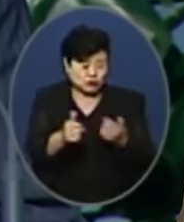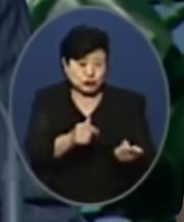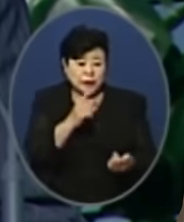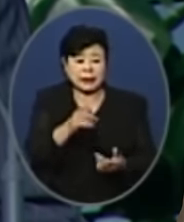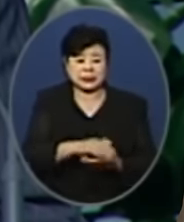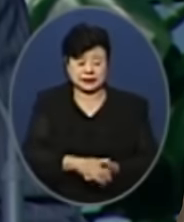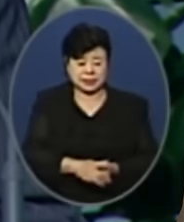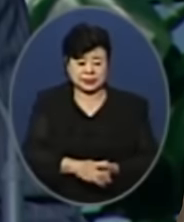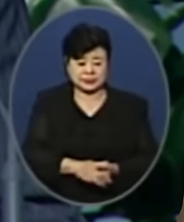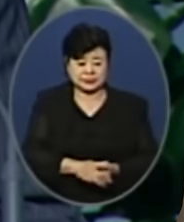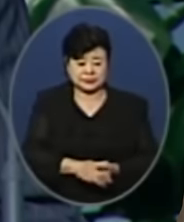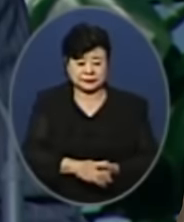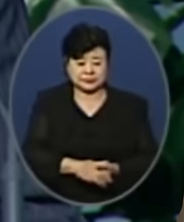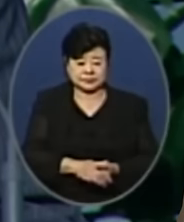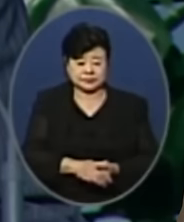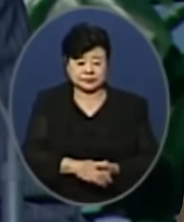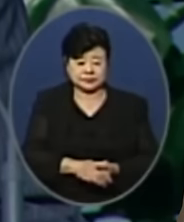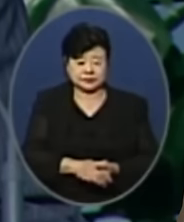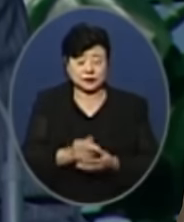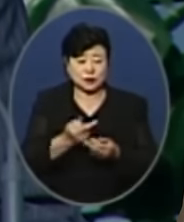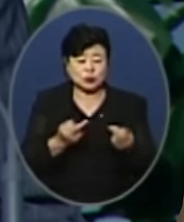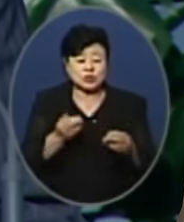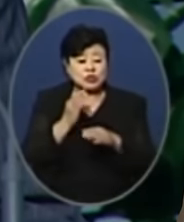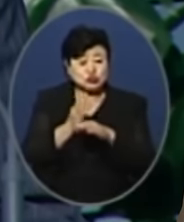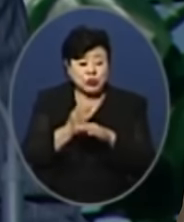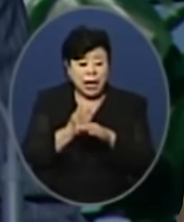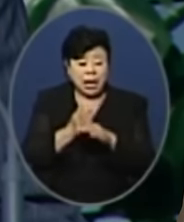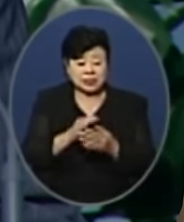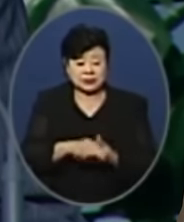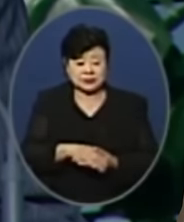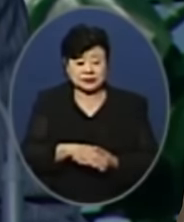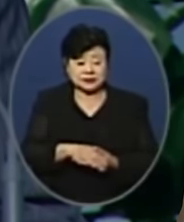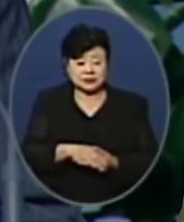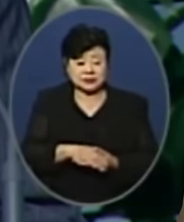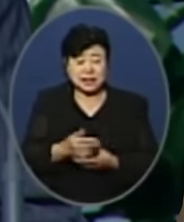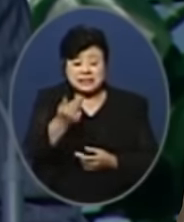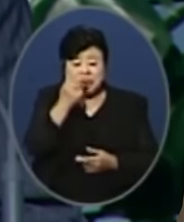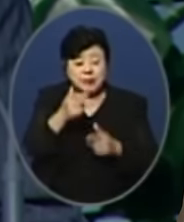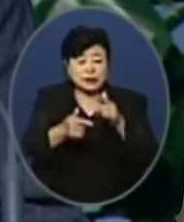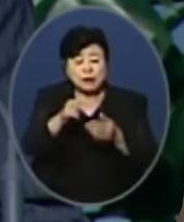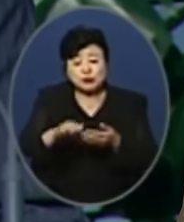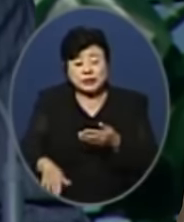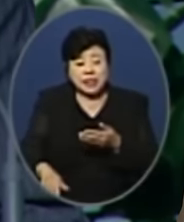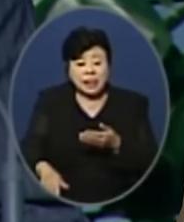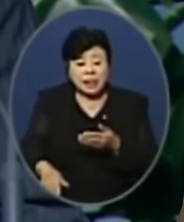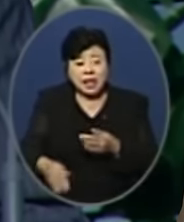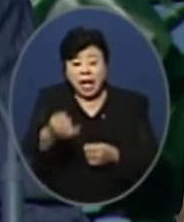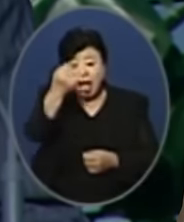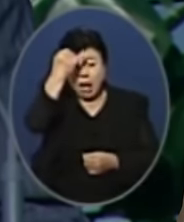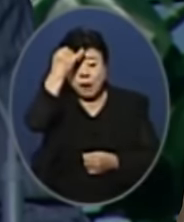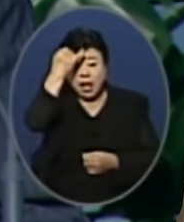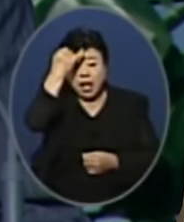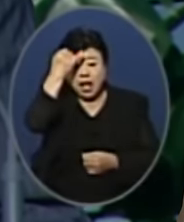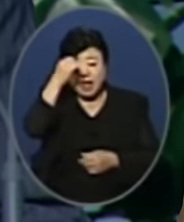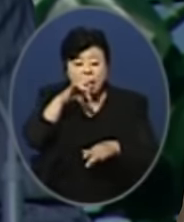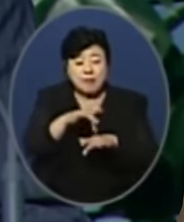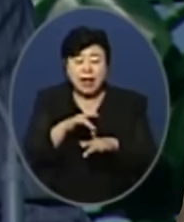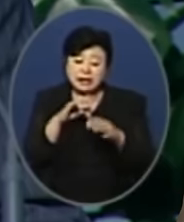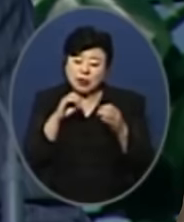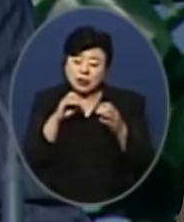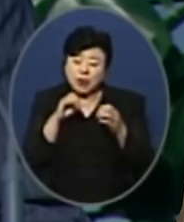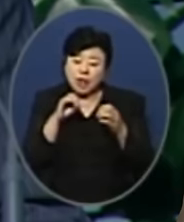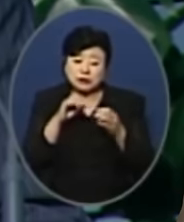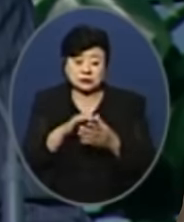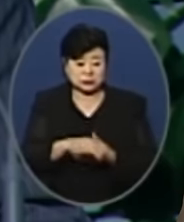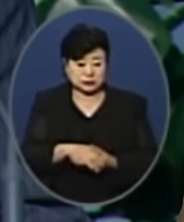했는데 그 동산 중앙에 있는 생명나무 밑에 하와가 마귀하고 이야기하고